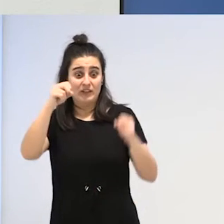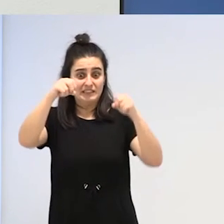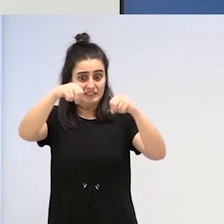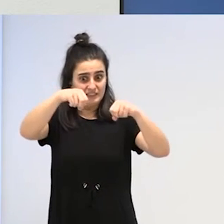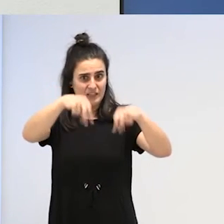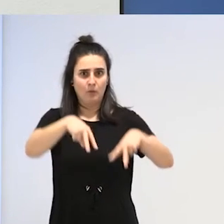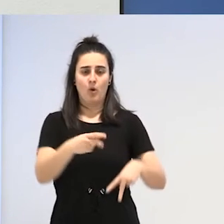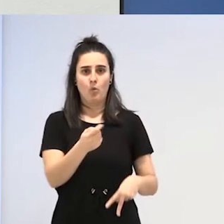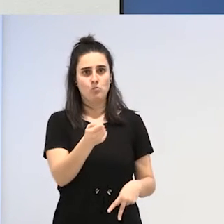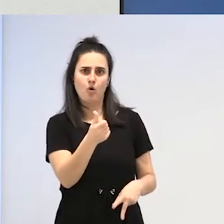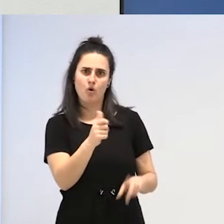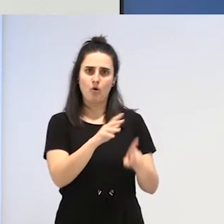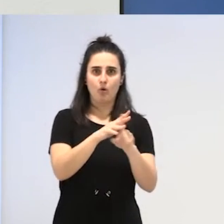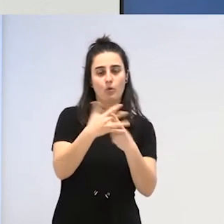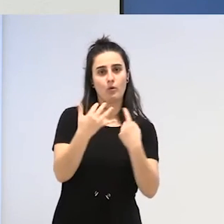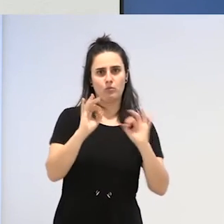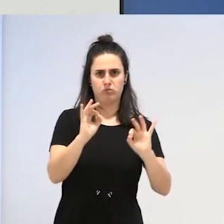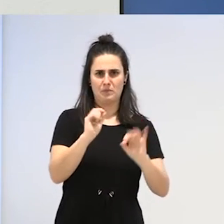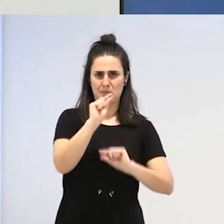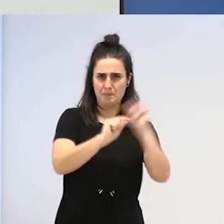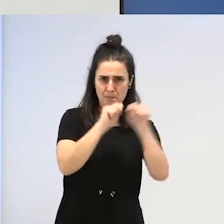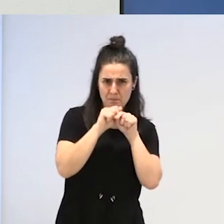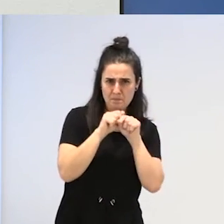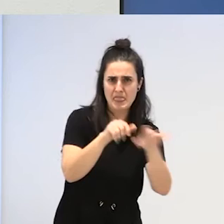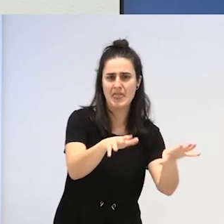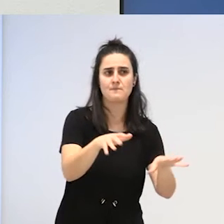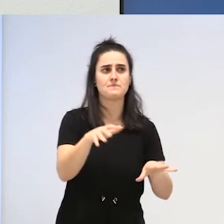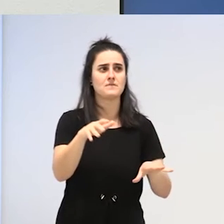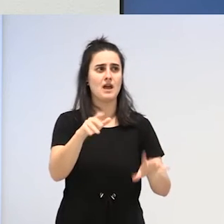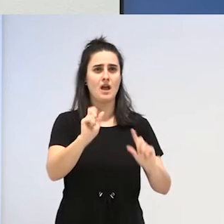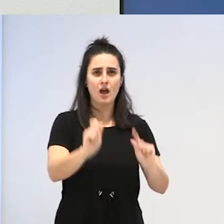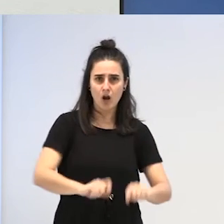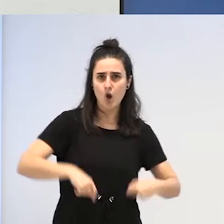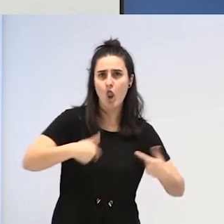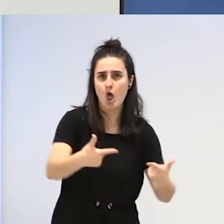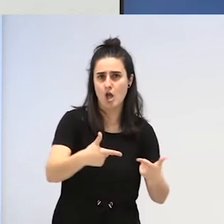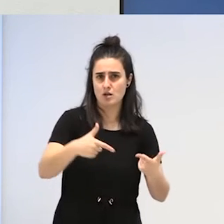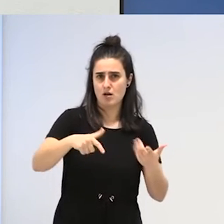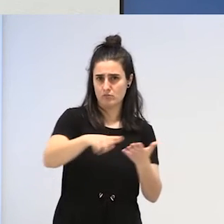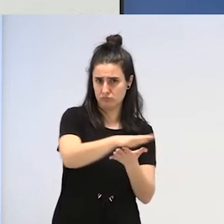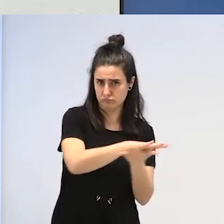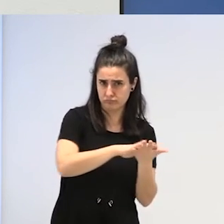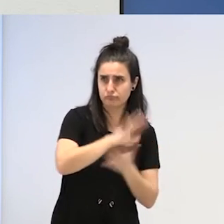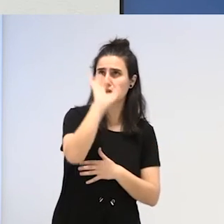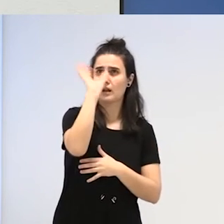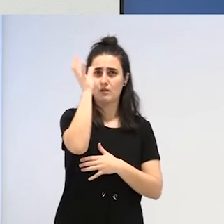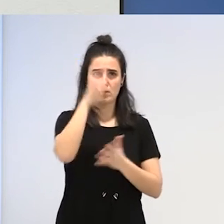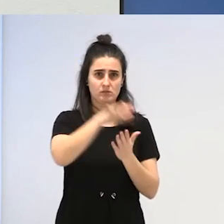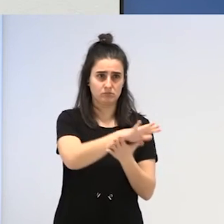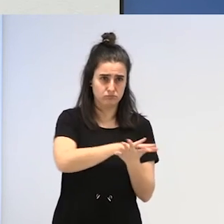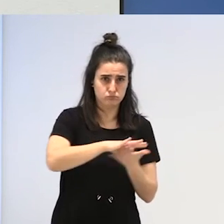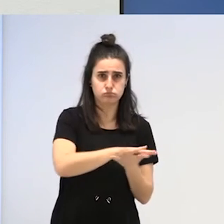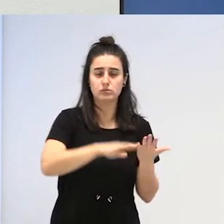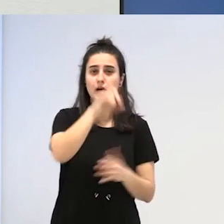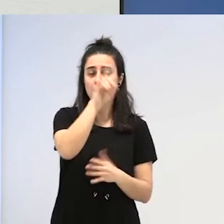distopikoa dela, pandemia dugula, hondamendi ekologikoa, aldaketa klimatikoa dela aurrean